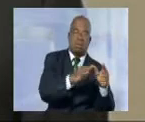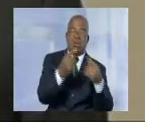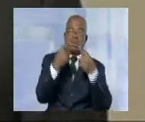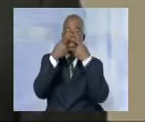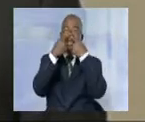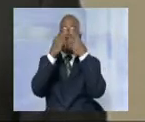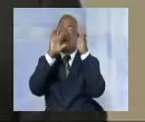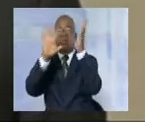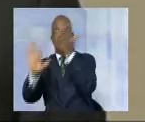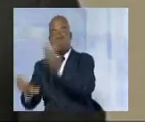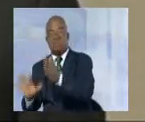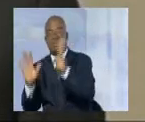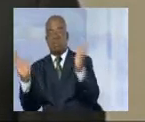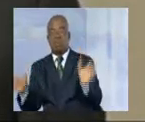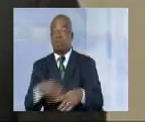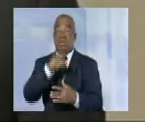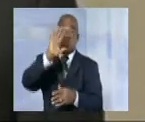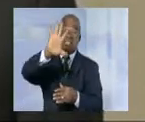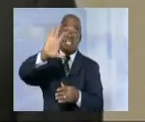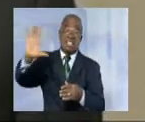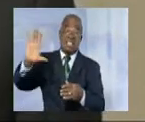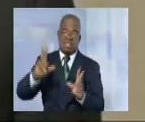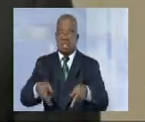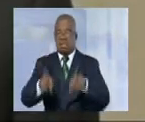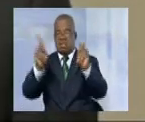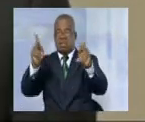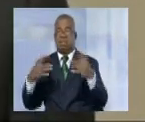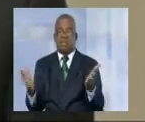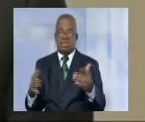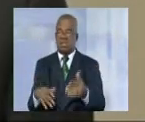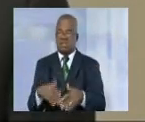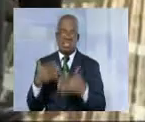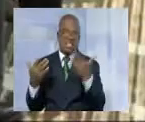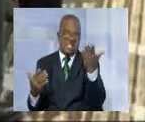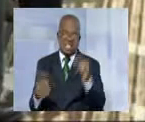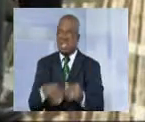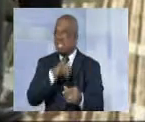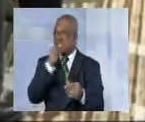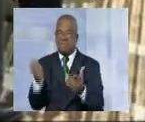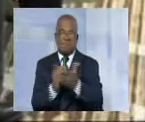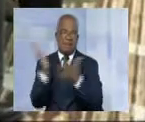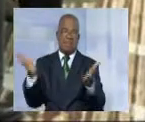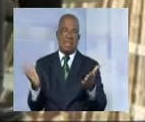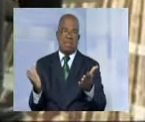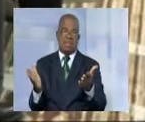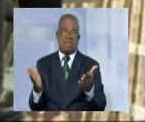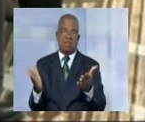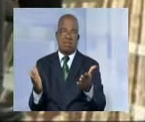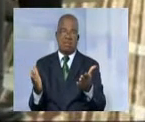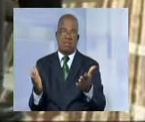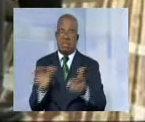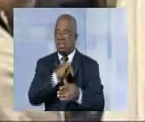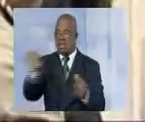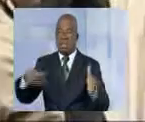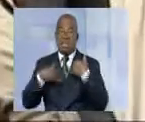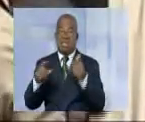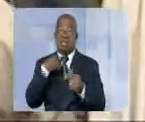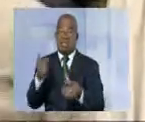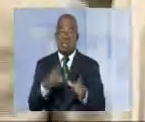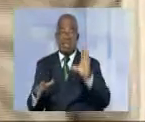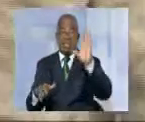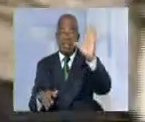C'est quelque chose d'incroyable. Il a également dénoncé la participation du